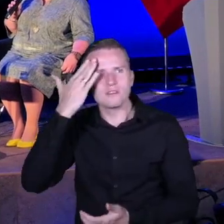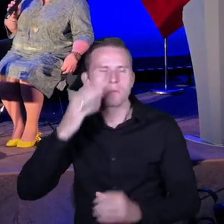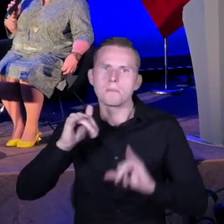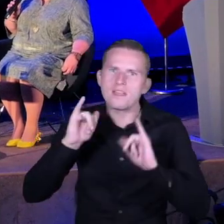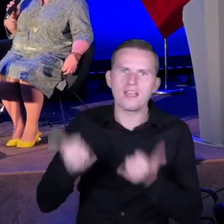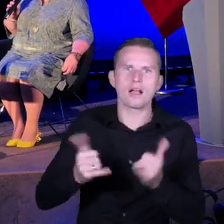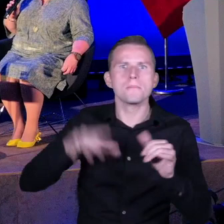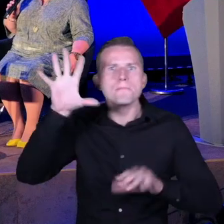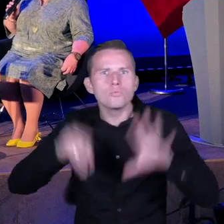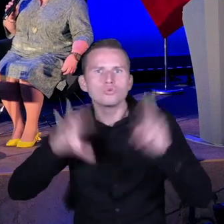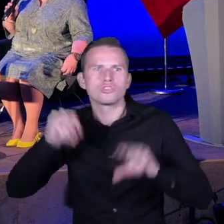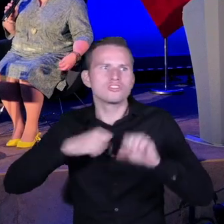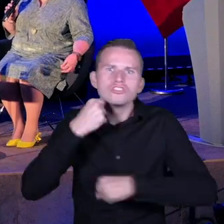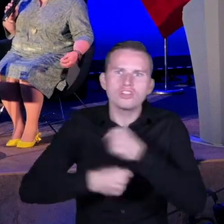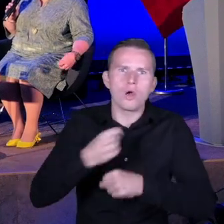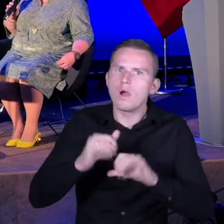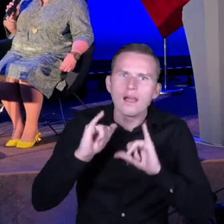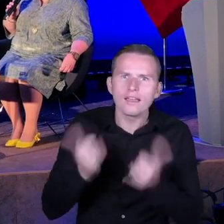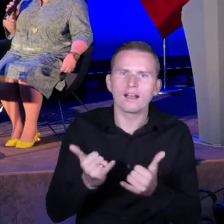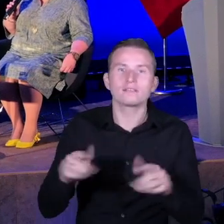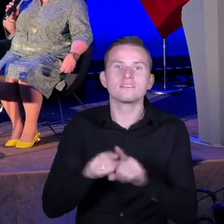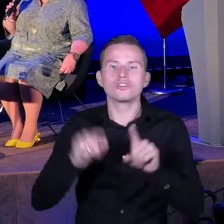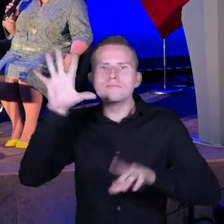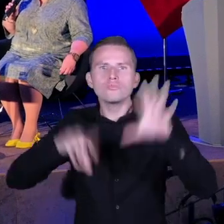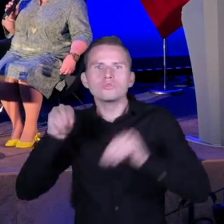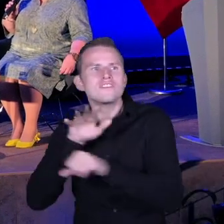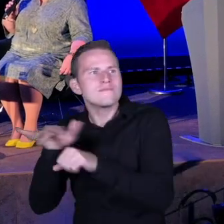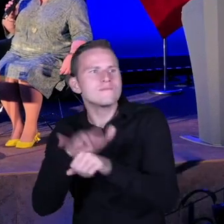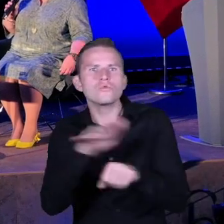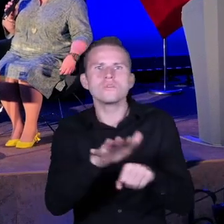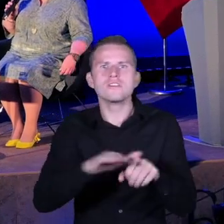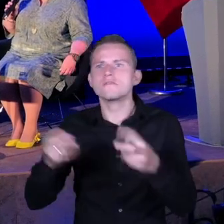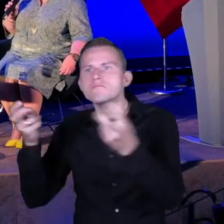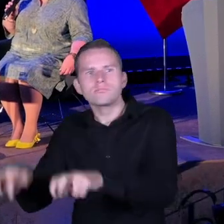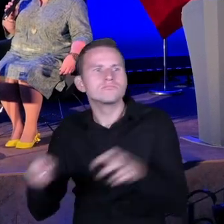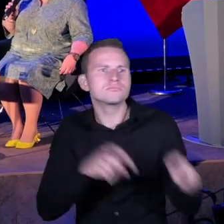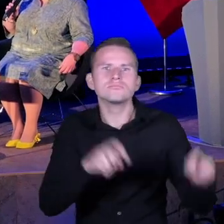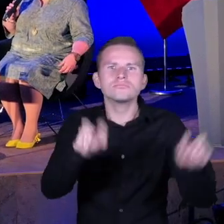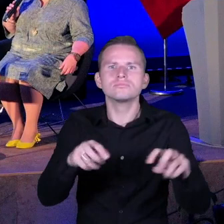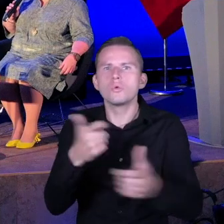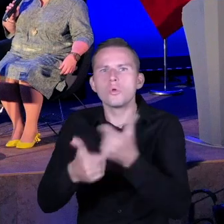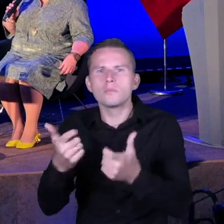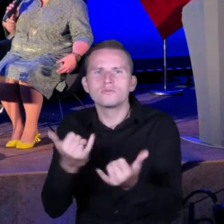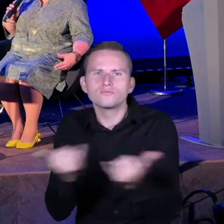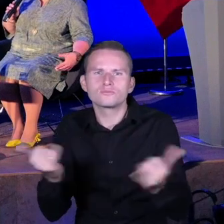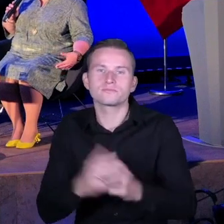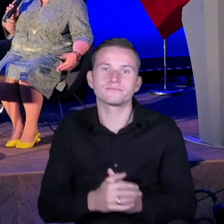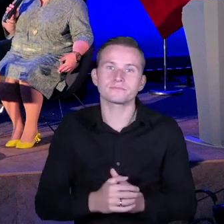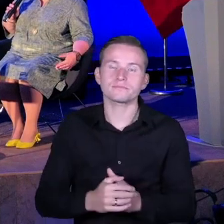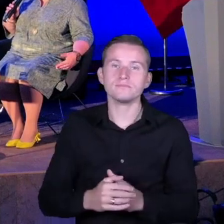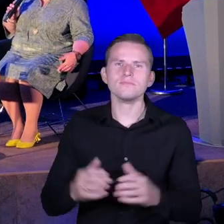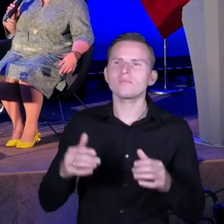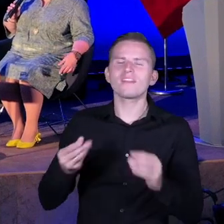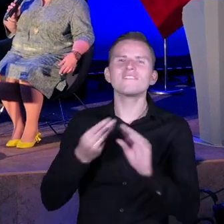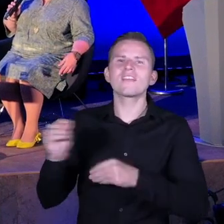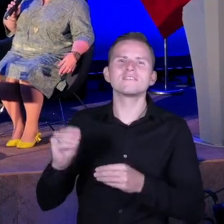on funkcjonuje i jaki mają wpływ na aranżowanie przestrzeni. Uwolniliśmy to z klas lekcyjnych, bo większość inicjatyw